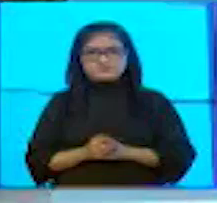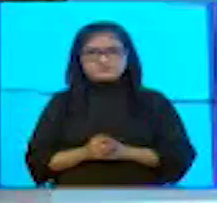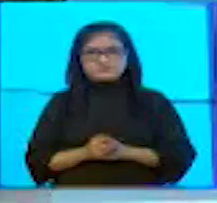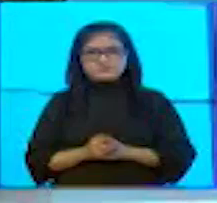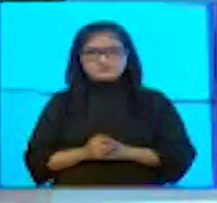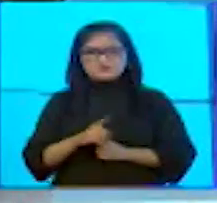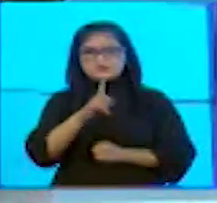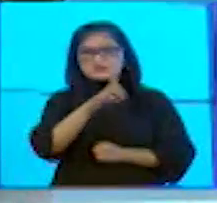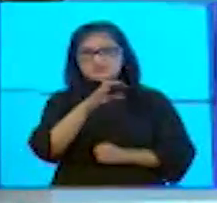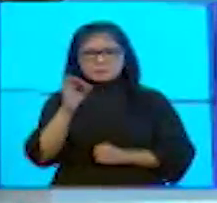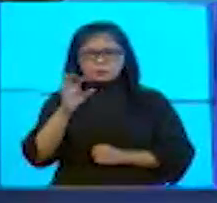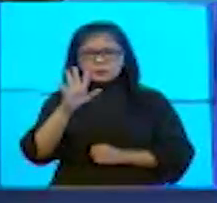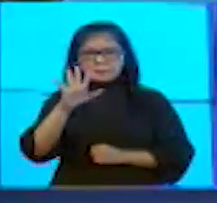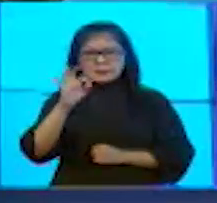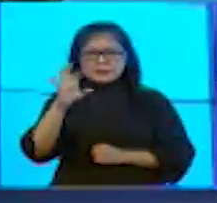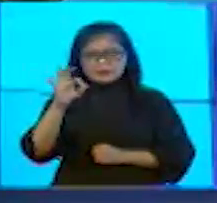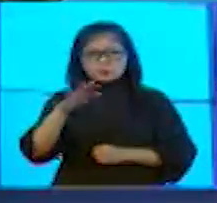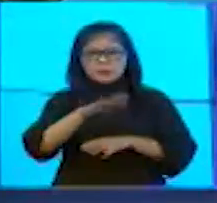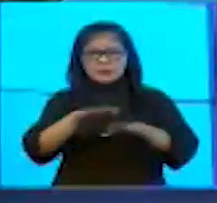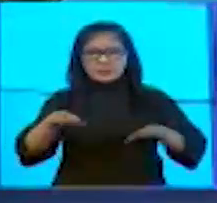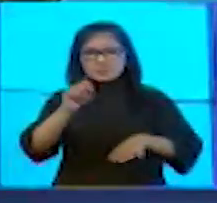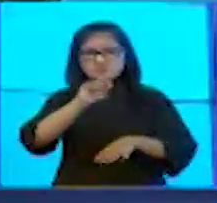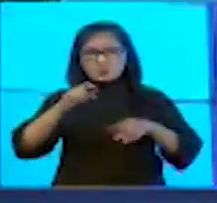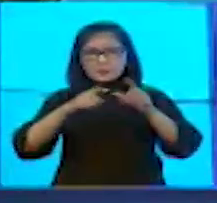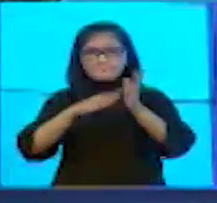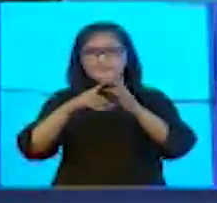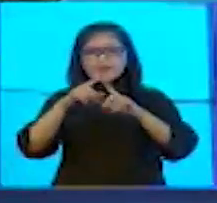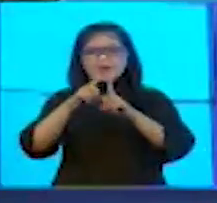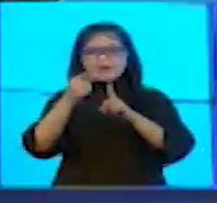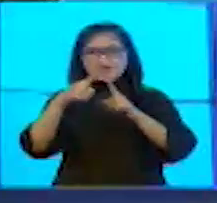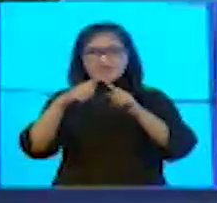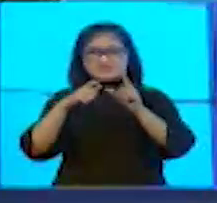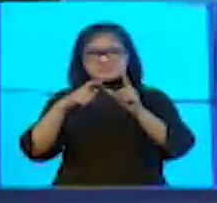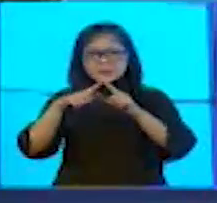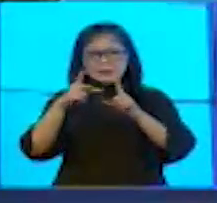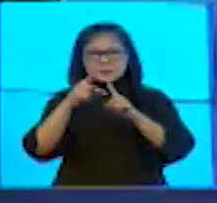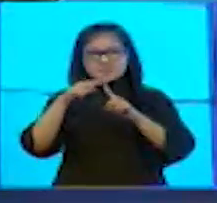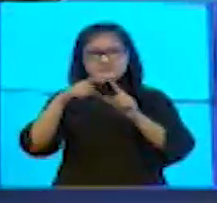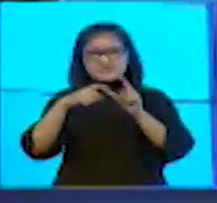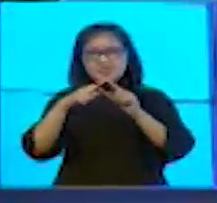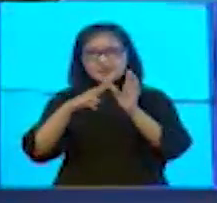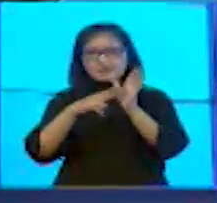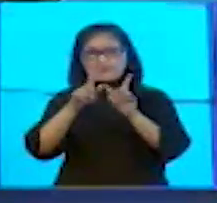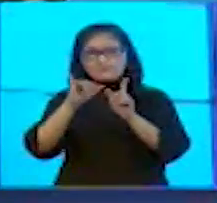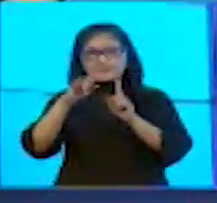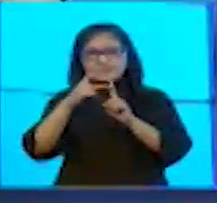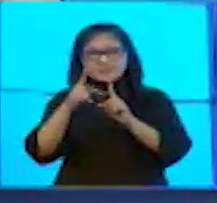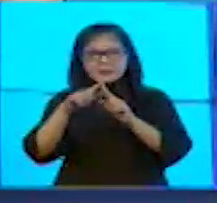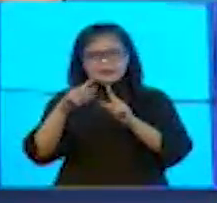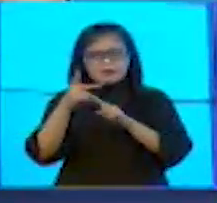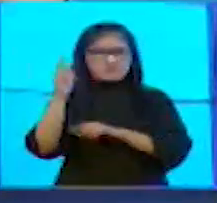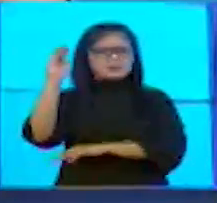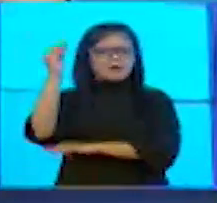Ayo kita informasi lainnya pemirsa 1500 siswa Madrasah Tsanawiyah dan aliyah di Jakarta Barat divaksin di Central